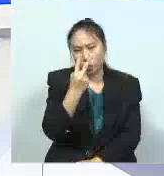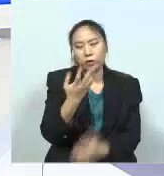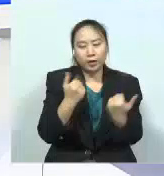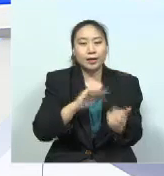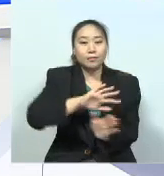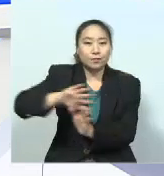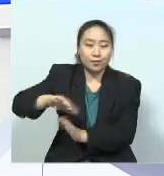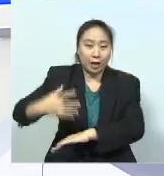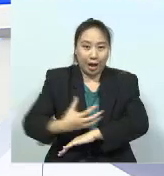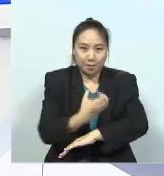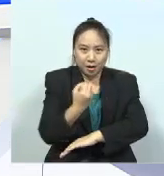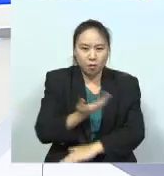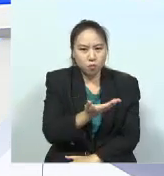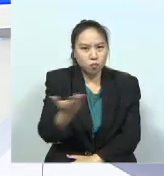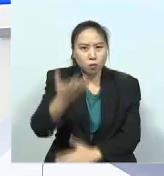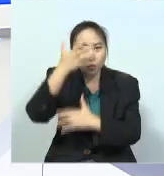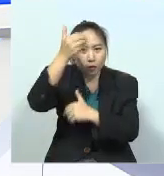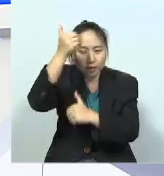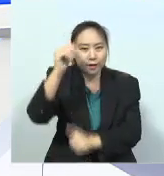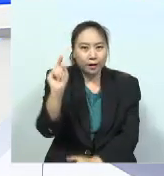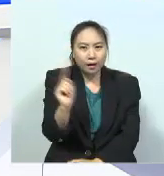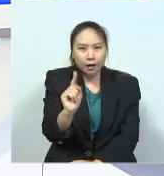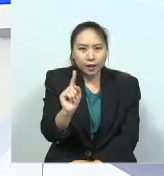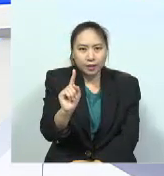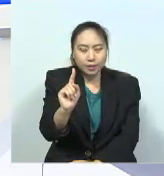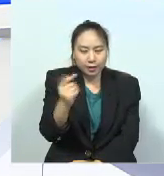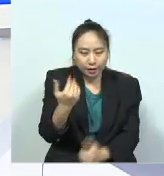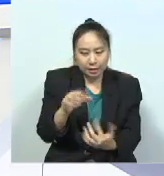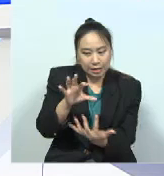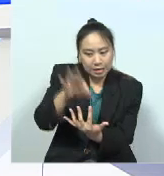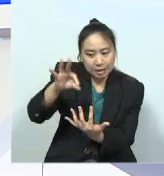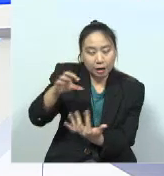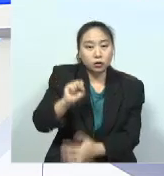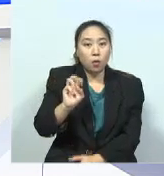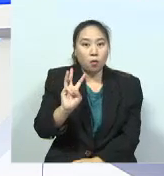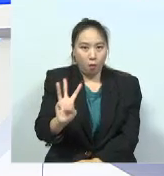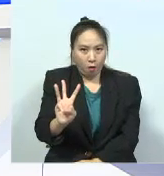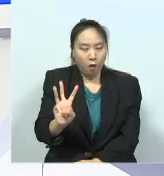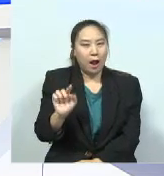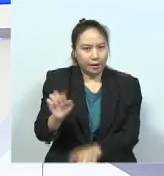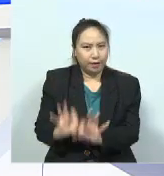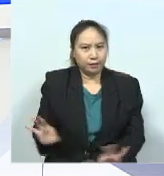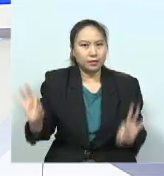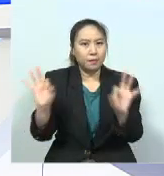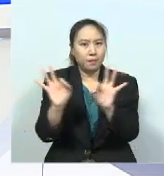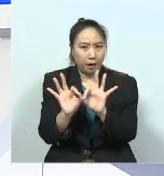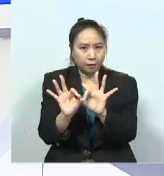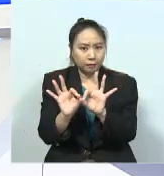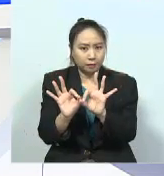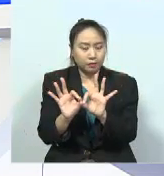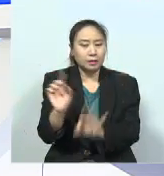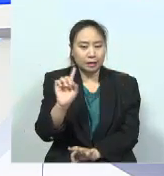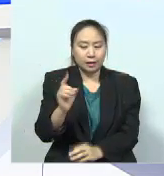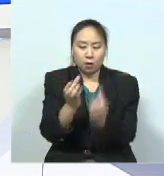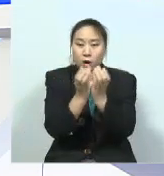ส่วนประเด็นทางการเมืองหนึ่งประเด็นที่หลายคนให้ความสนใจนั่นก็คือเรื่องของการคัดเลือกสว.เพราะว่าสว.ถือว่ามีบทบาทสำคัญโดยเฉพา